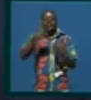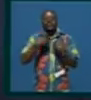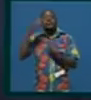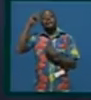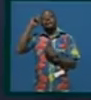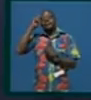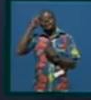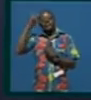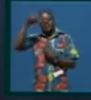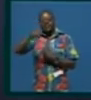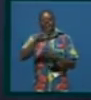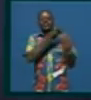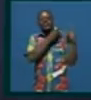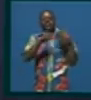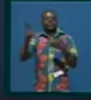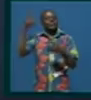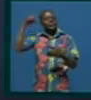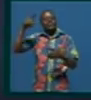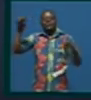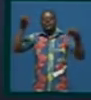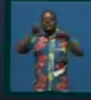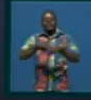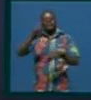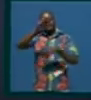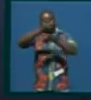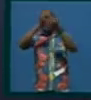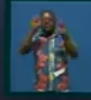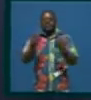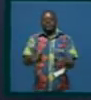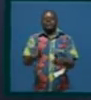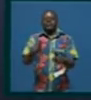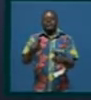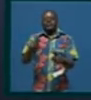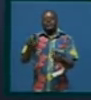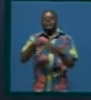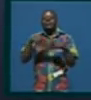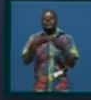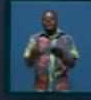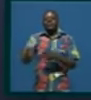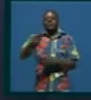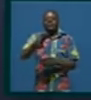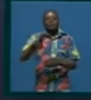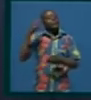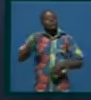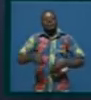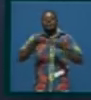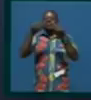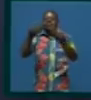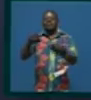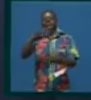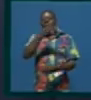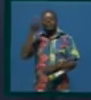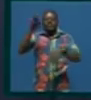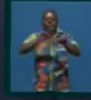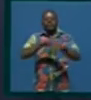je pense que depuis l'insurrection populaire, toutes ces questions, comment vous êtes sacrifiés pour mettre en œuvre